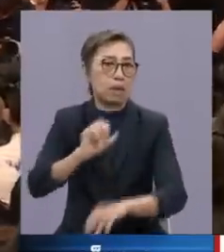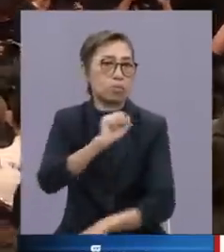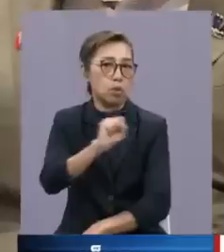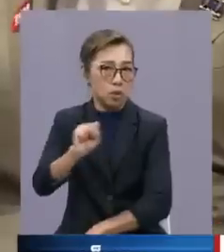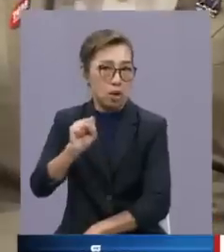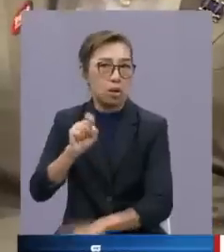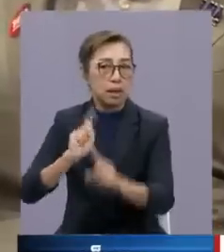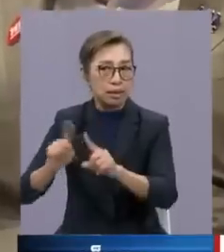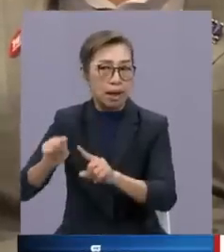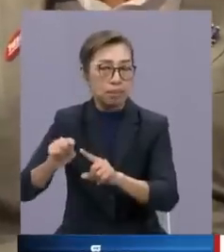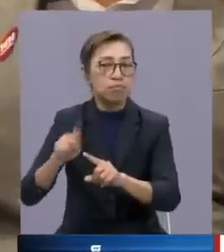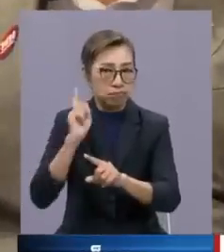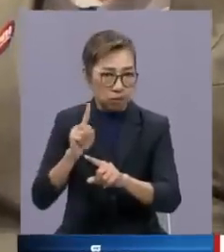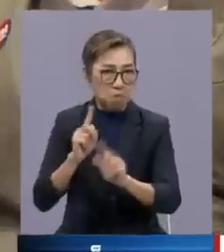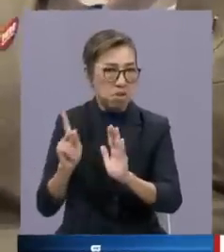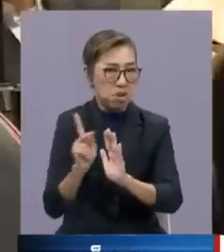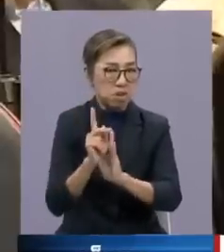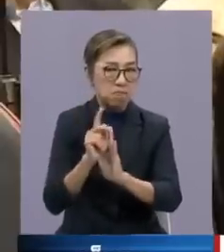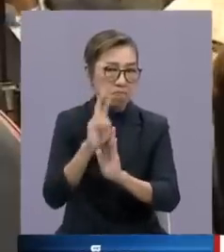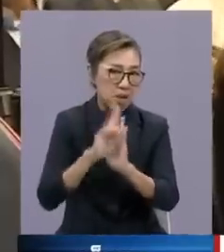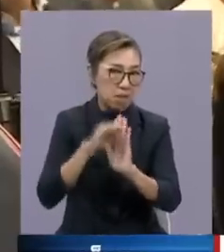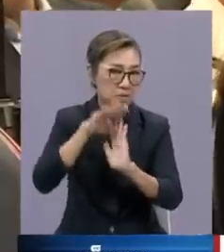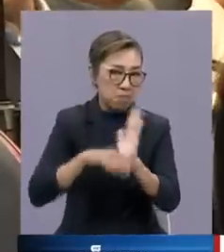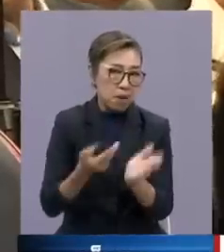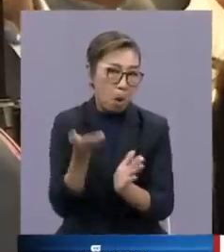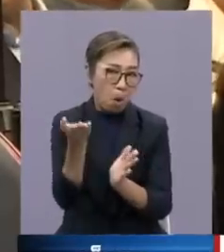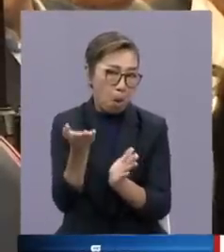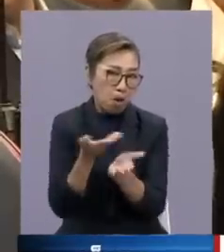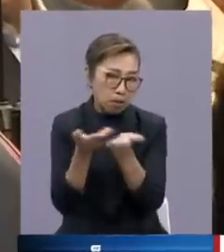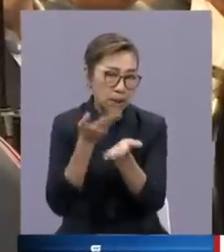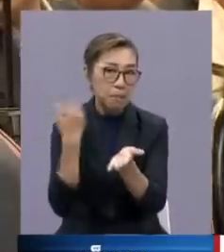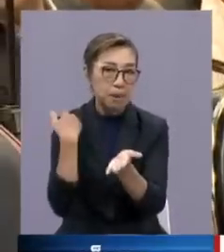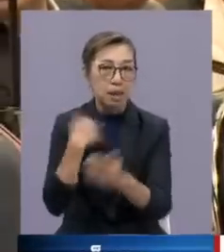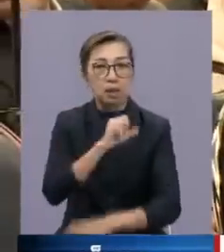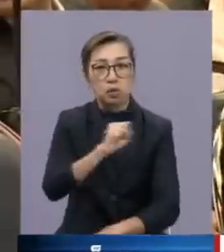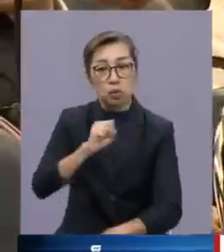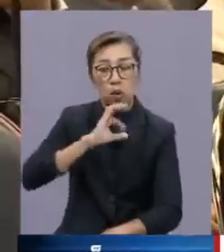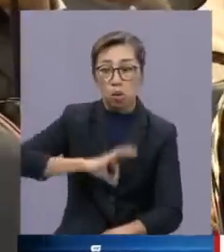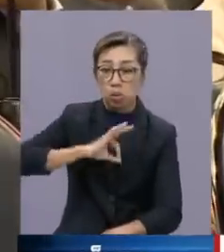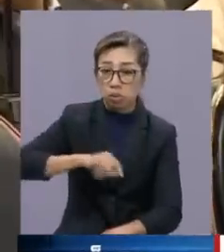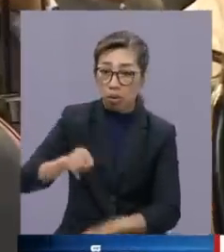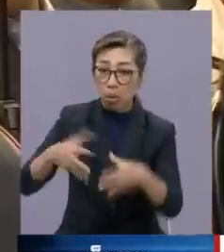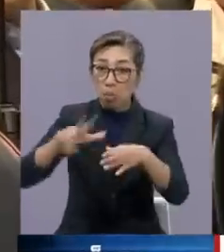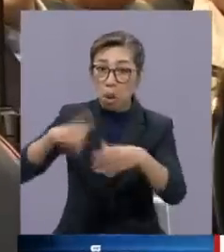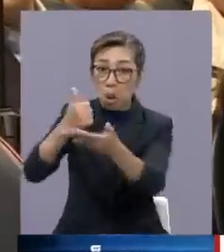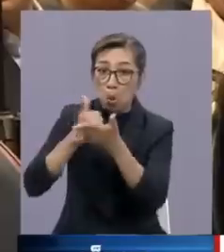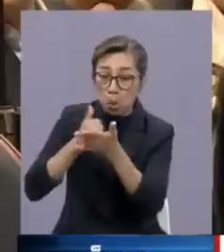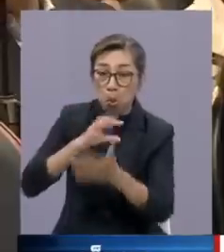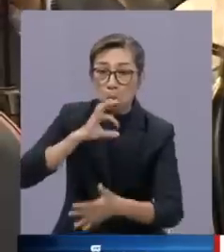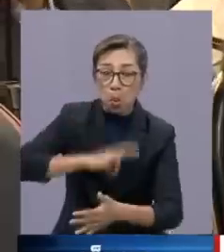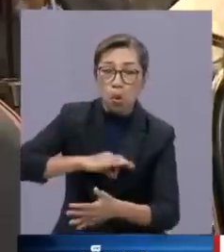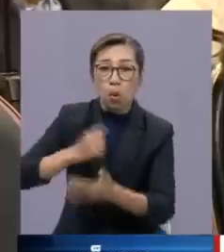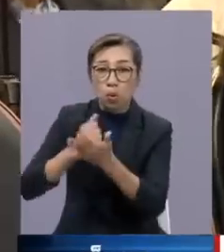ต้องมีเงื่อนไขต่อรองที่สำคัญว่าที่สสหลายคนไม่ได้รู้สึกเลยว่าติดหนี้บุญคุณพรรคเพื่อไทยในการ